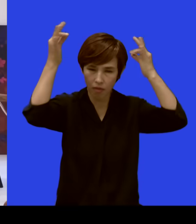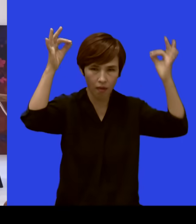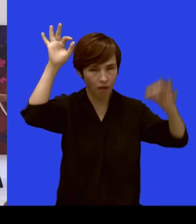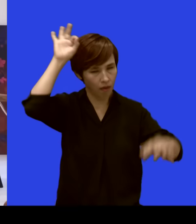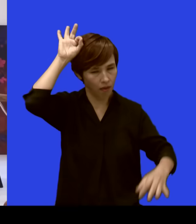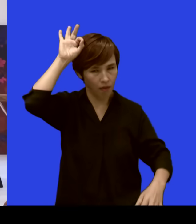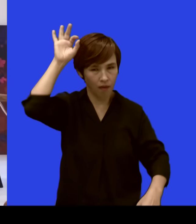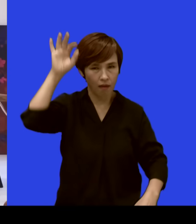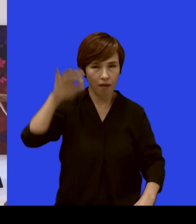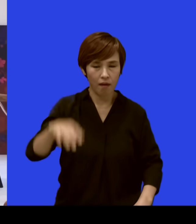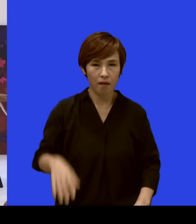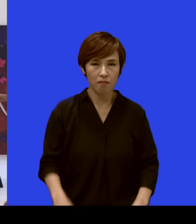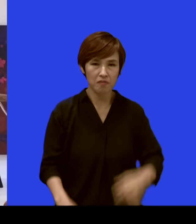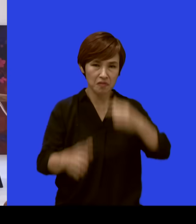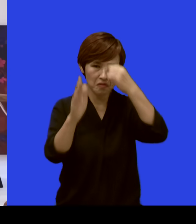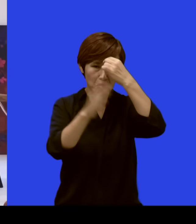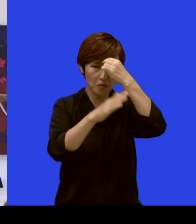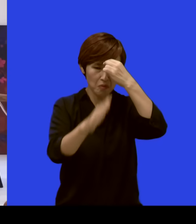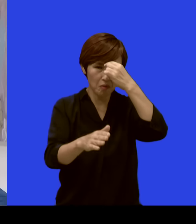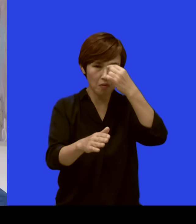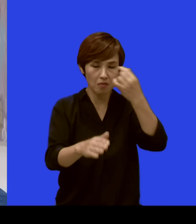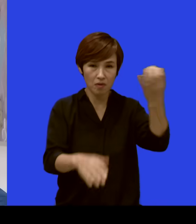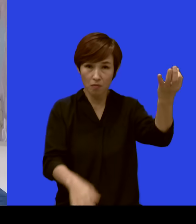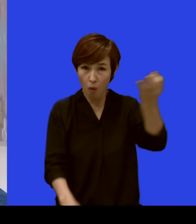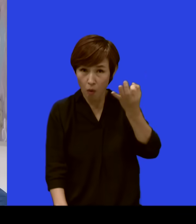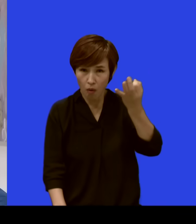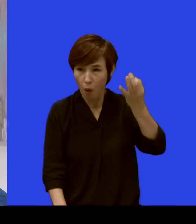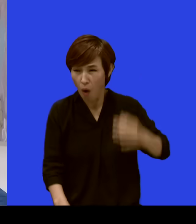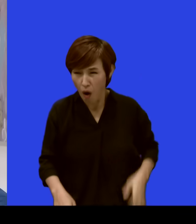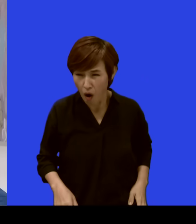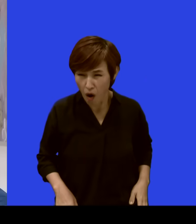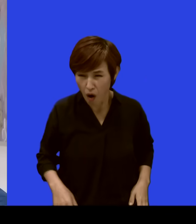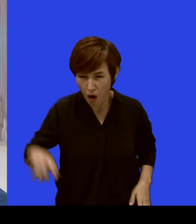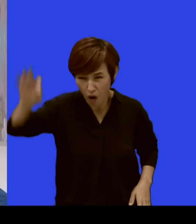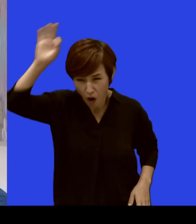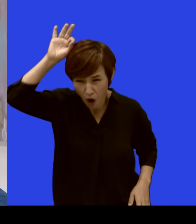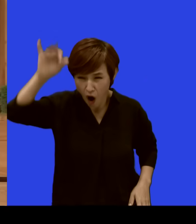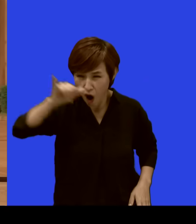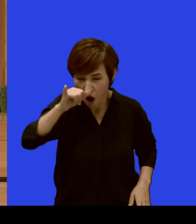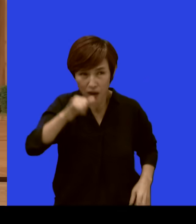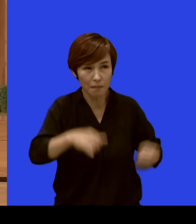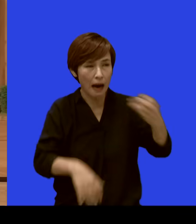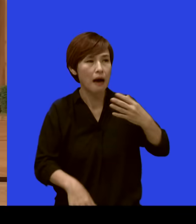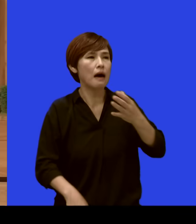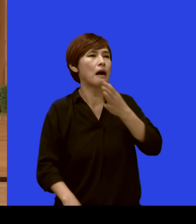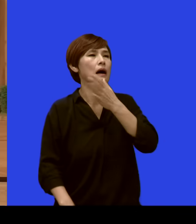그래가지고 저는 몰랐어요. 근데 교인들이 또 학교 학생들이 지금 머리가 빠졌다고. 이만큼 구멍이 났죠.